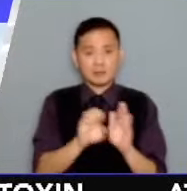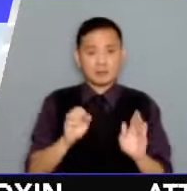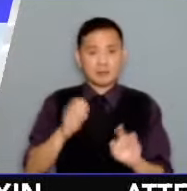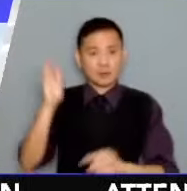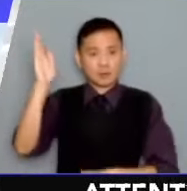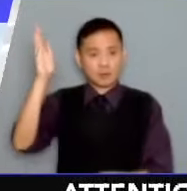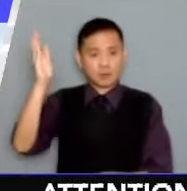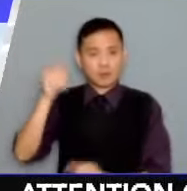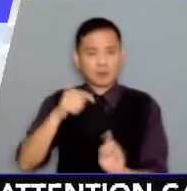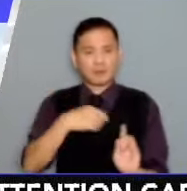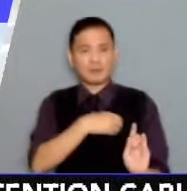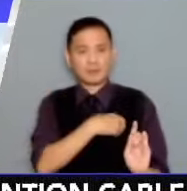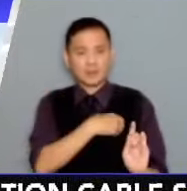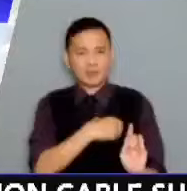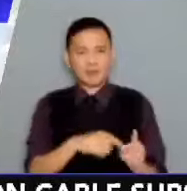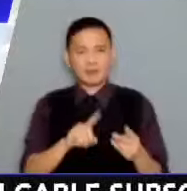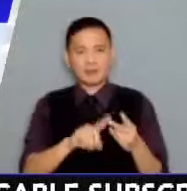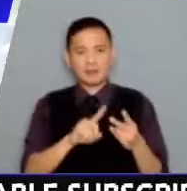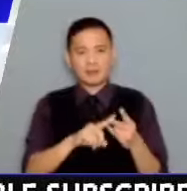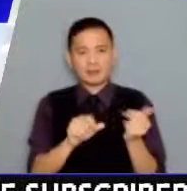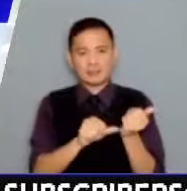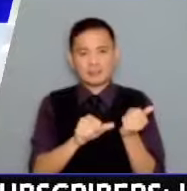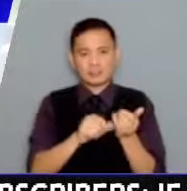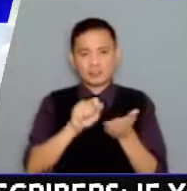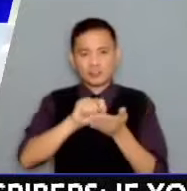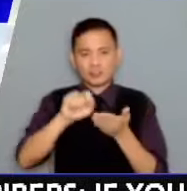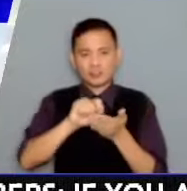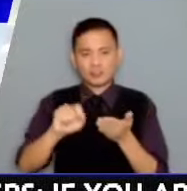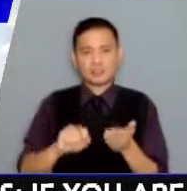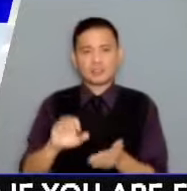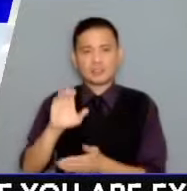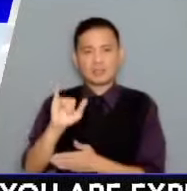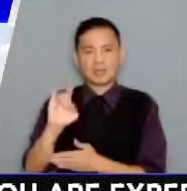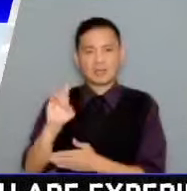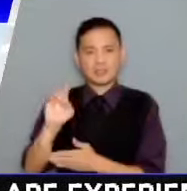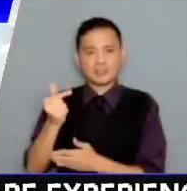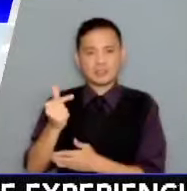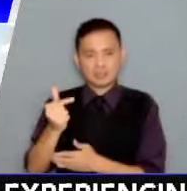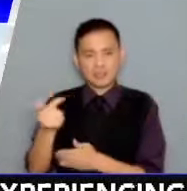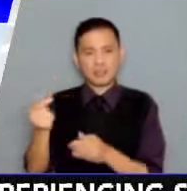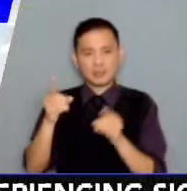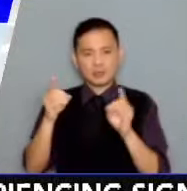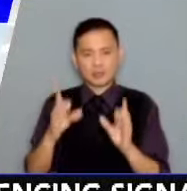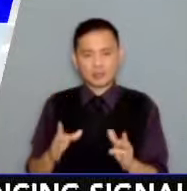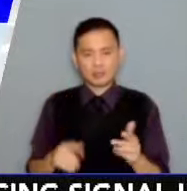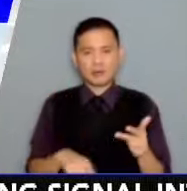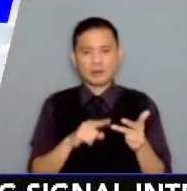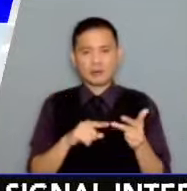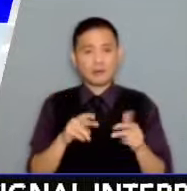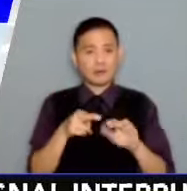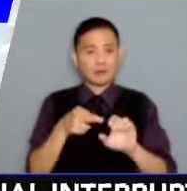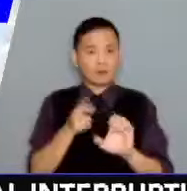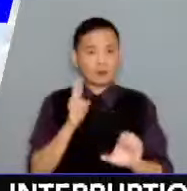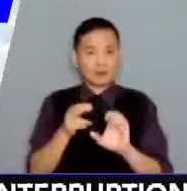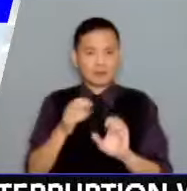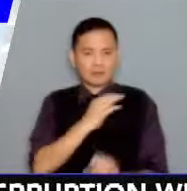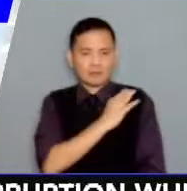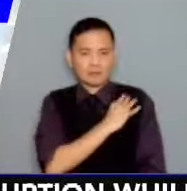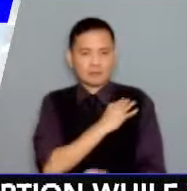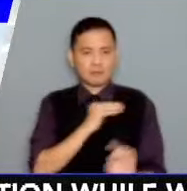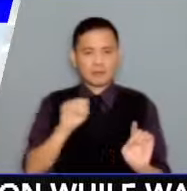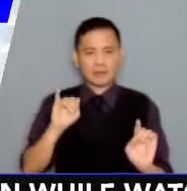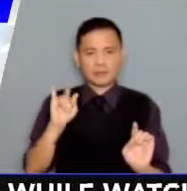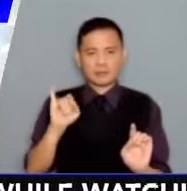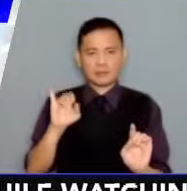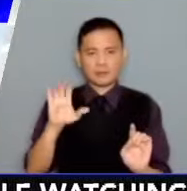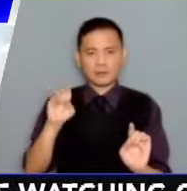talagang assistant secretary na si Dating cidg Director retired police major general Eliseo Cruz pag-amin ng